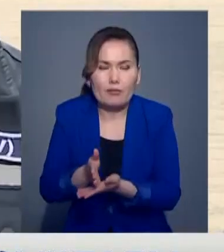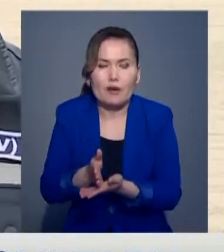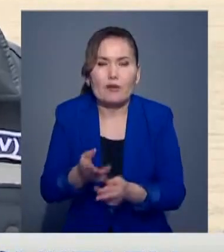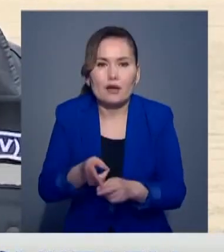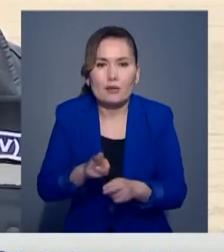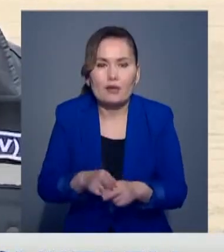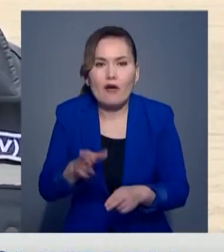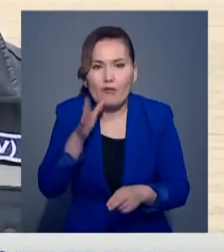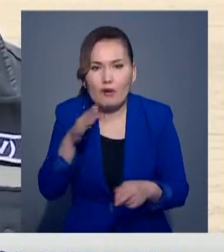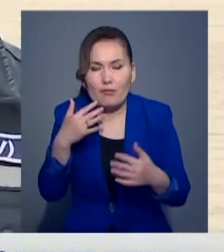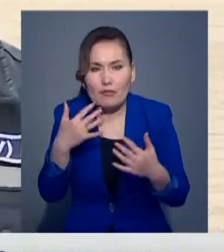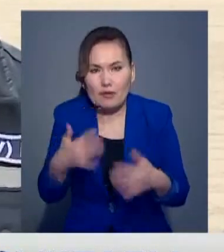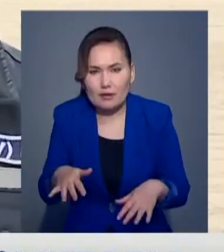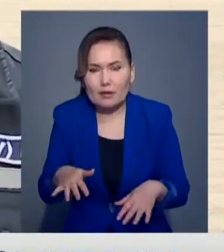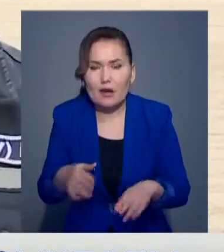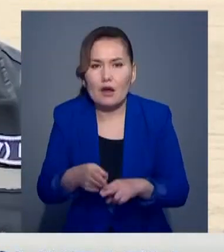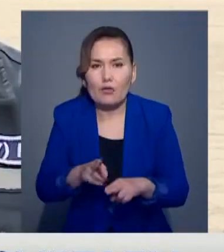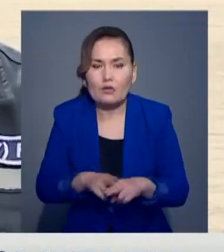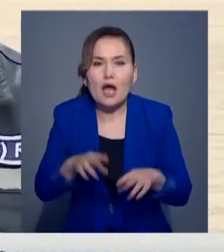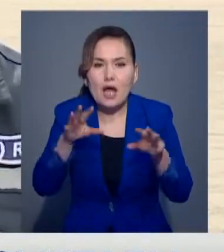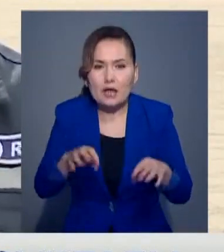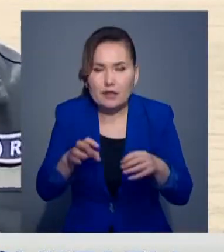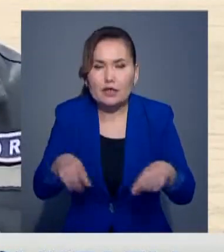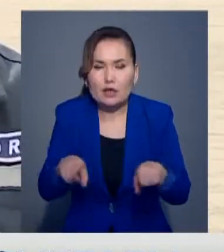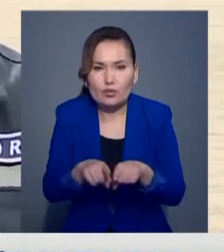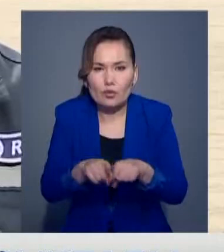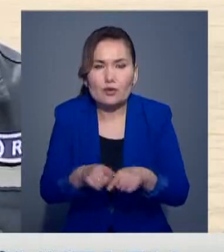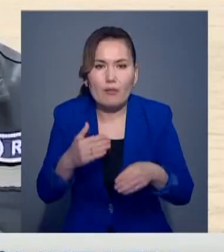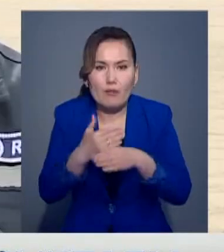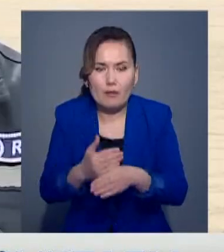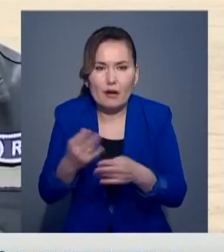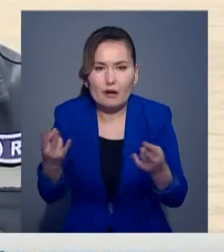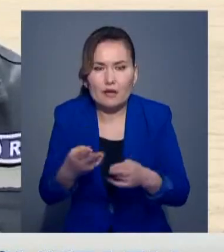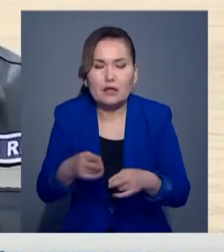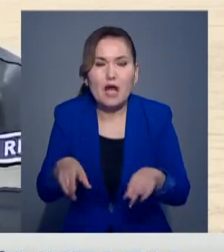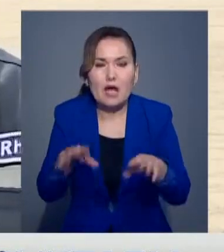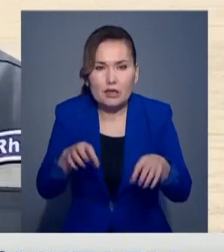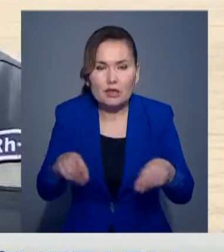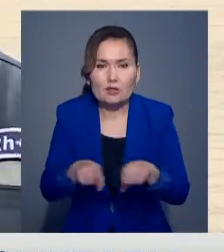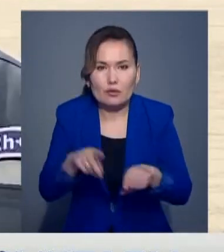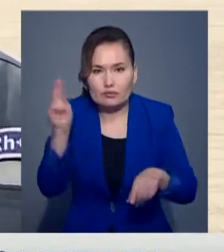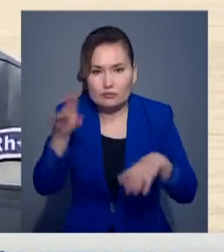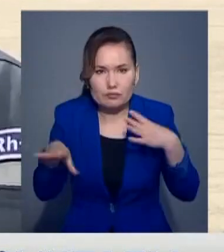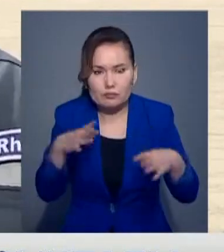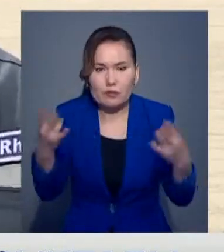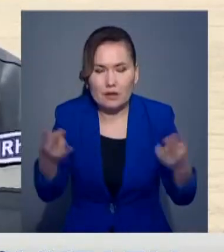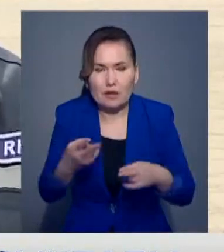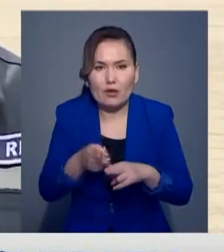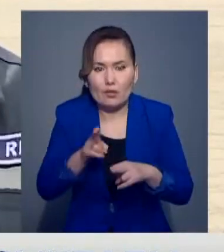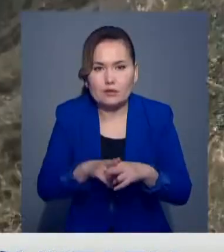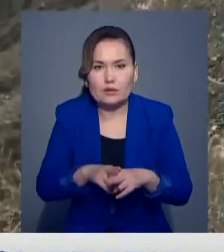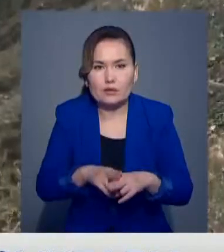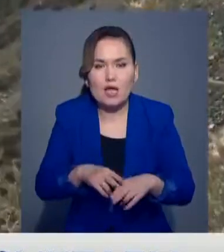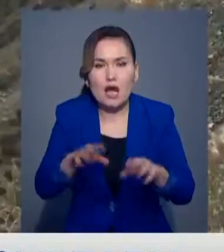кейін итке жаттықтыру керек. Өйткені иттер әр жерде жаттықса, ол уже сәл болса да